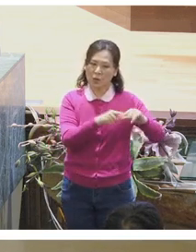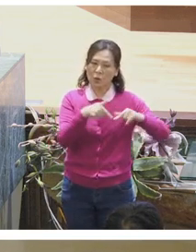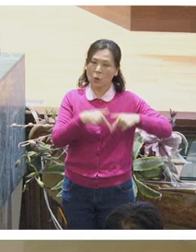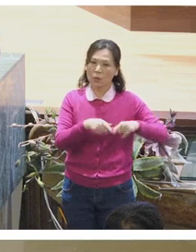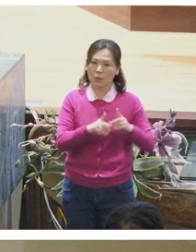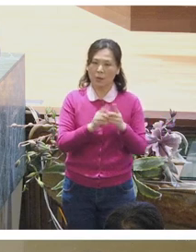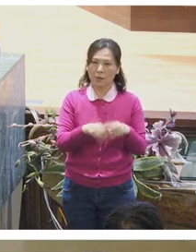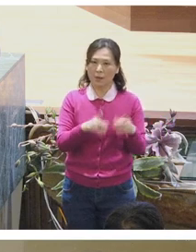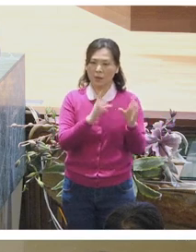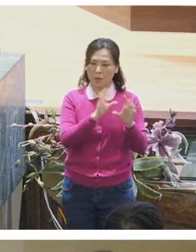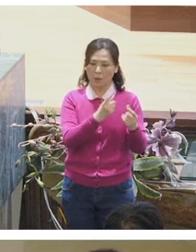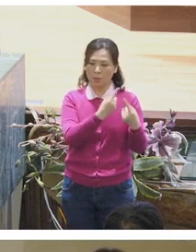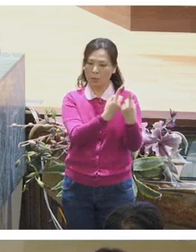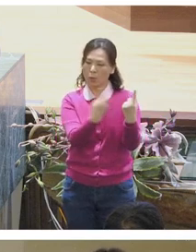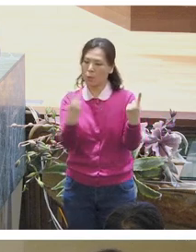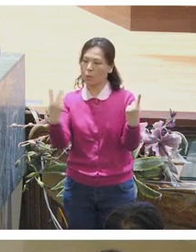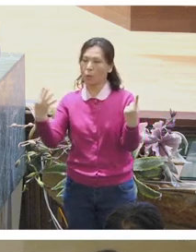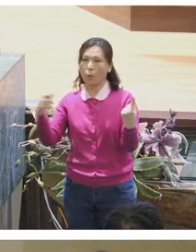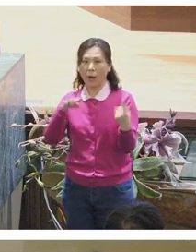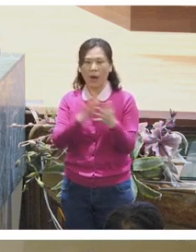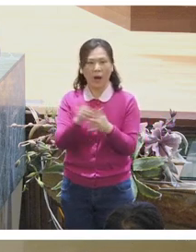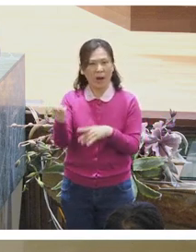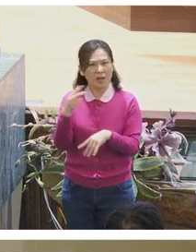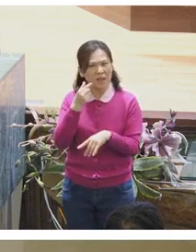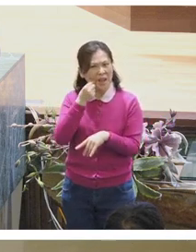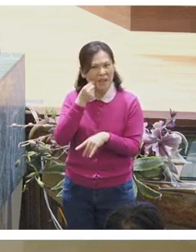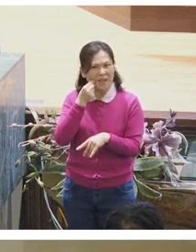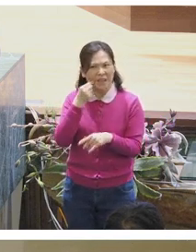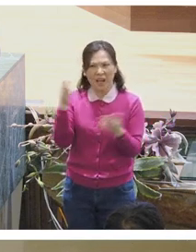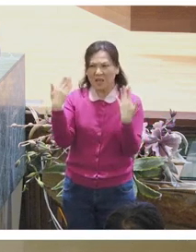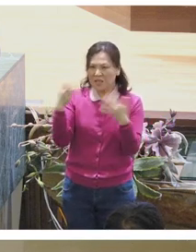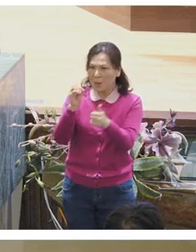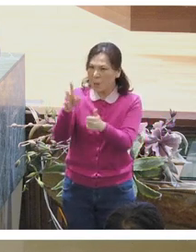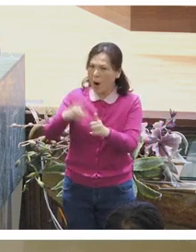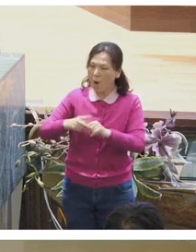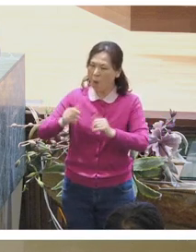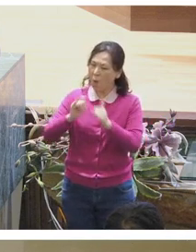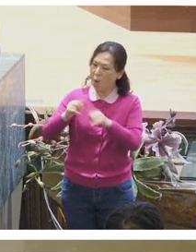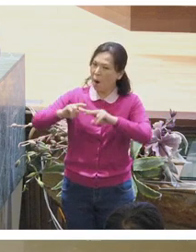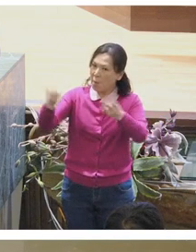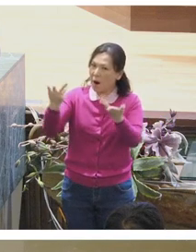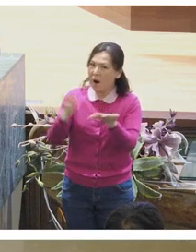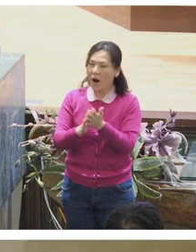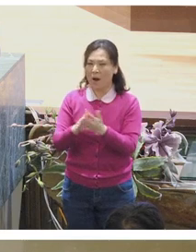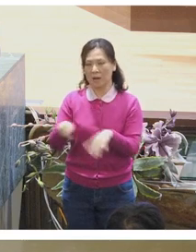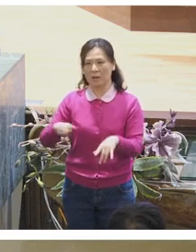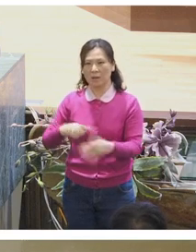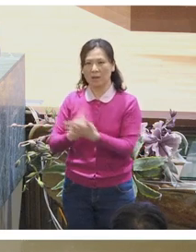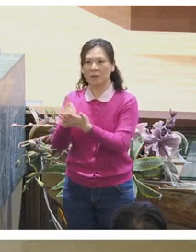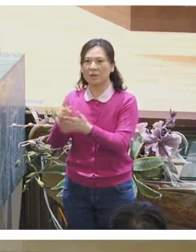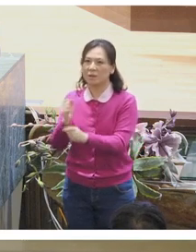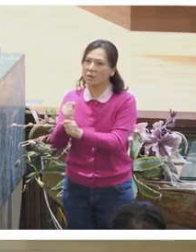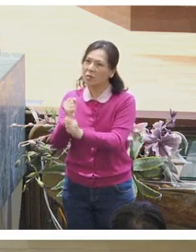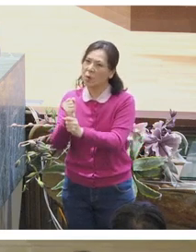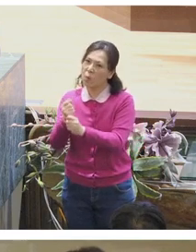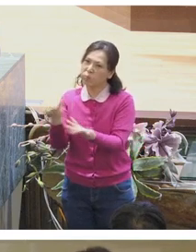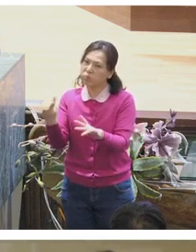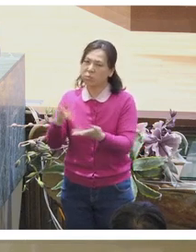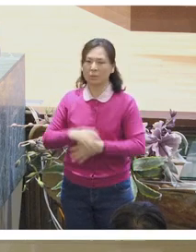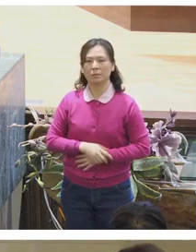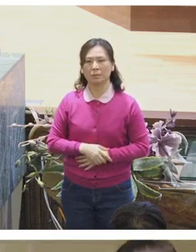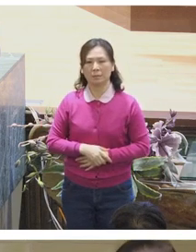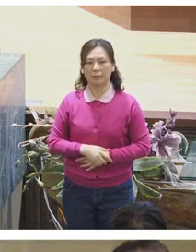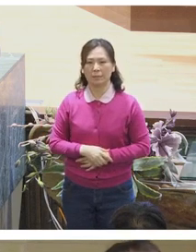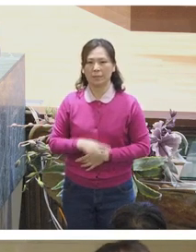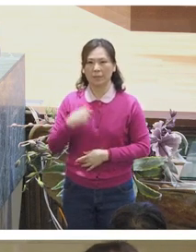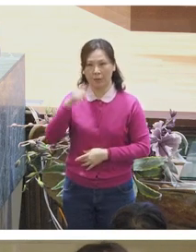于难以提出明确的社会改革，只是动手做出来的一些规范？那我觉得黄老师其实可以